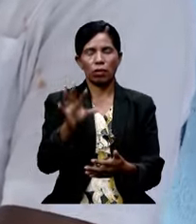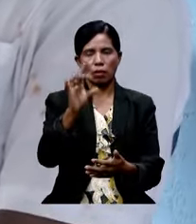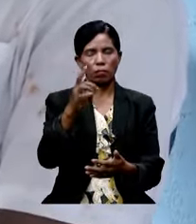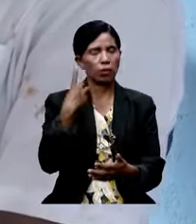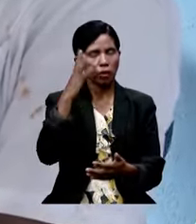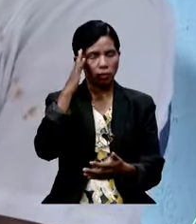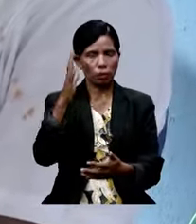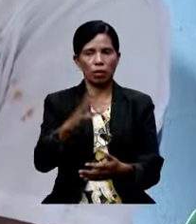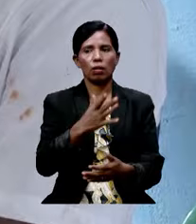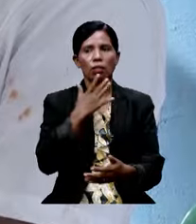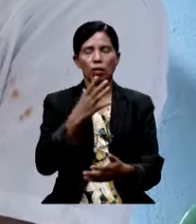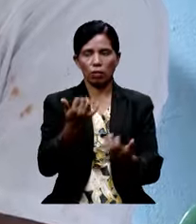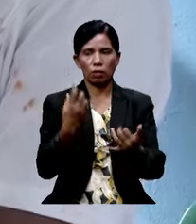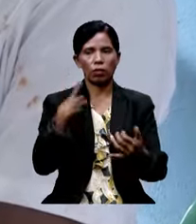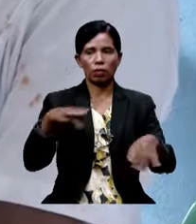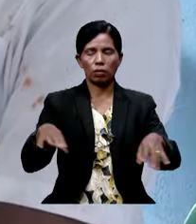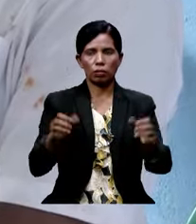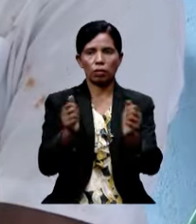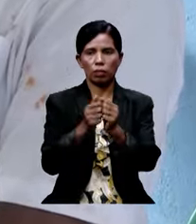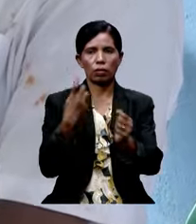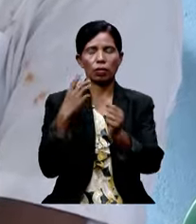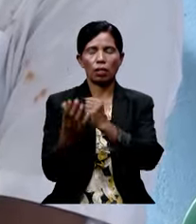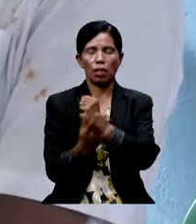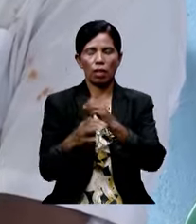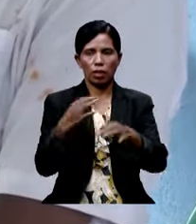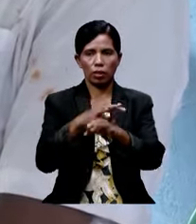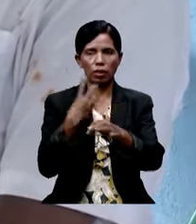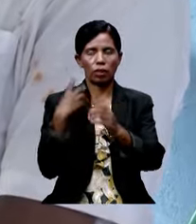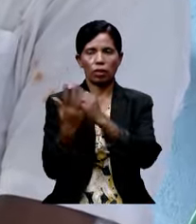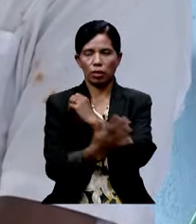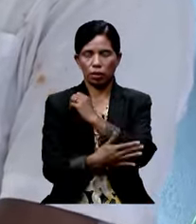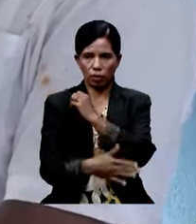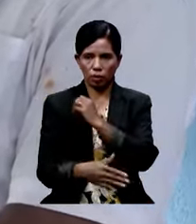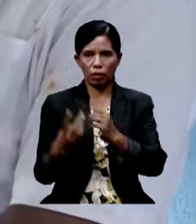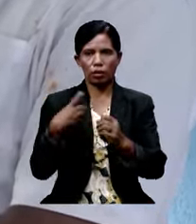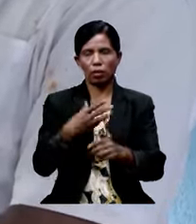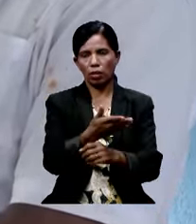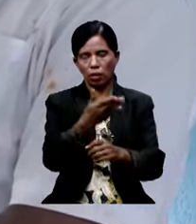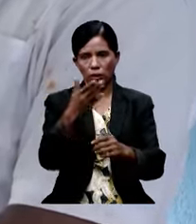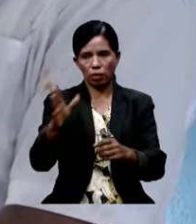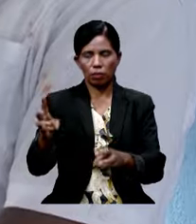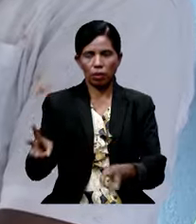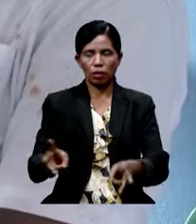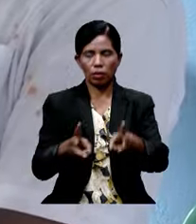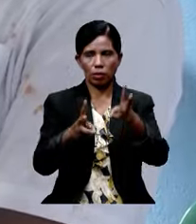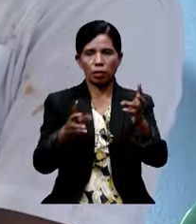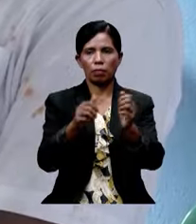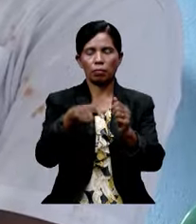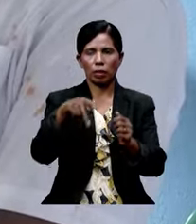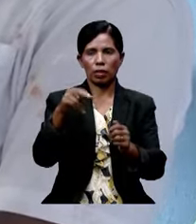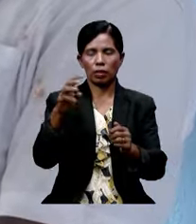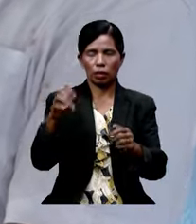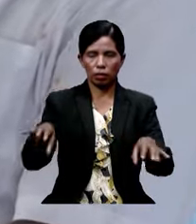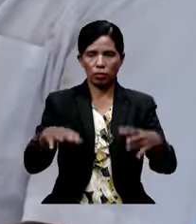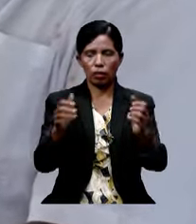kita sih bisa mutu, kita hadiah itu nirai. Ne kan? Ne bego hi sesuku dia kata administrator ne tama PNS, o sih dia penting